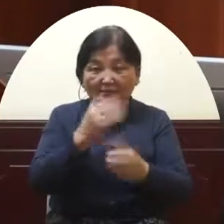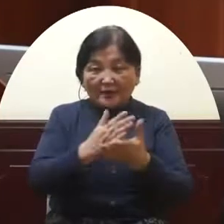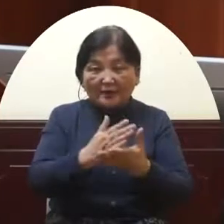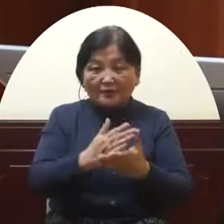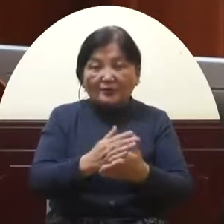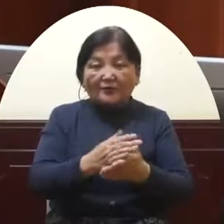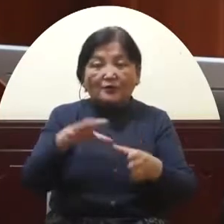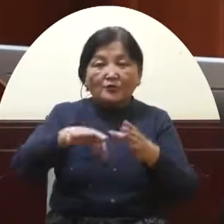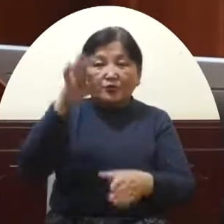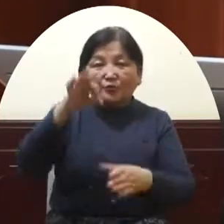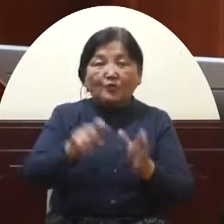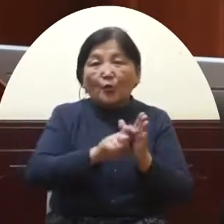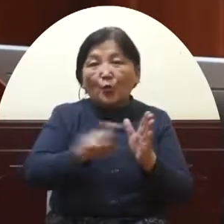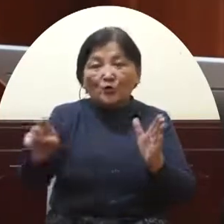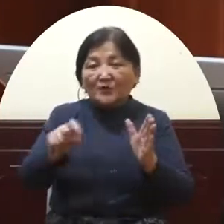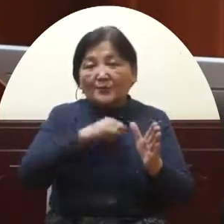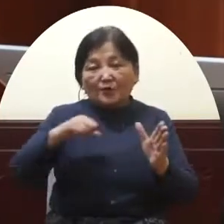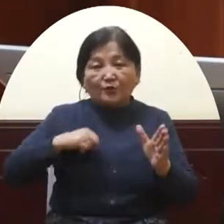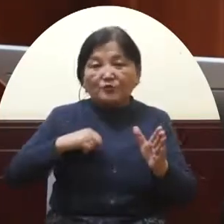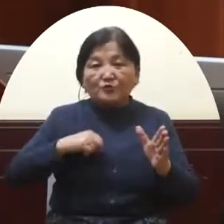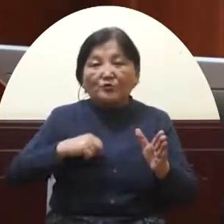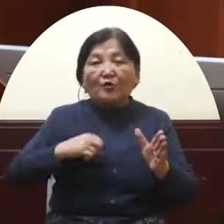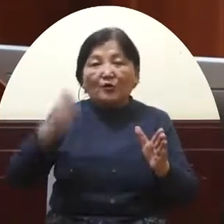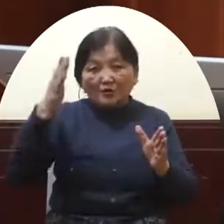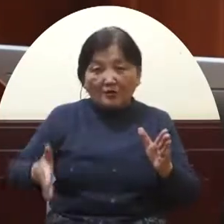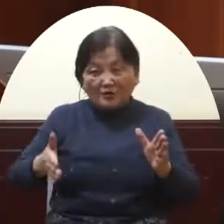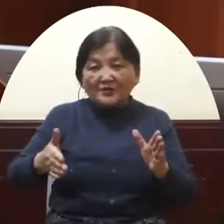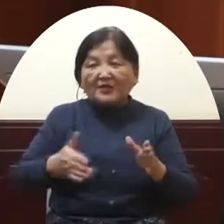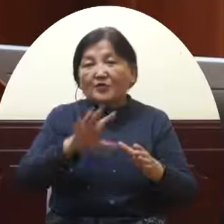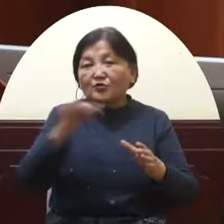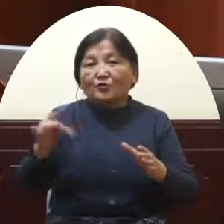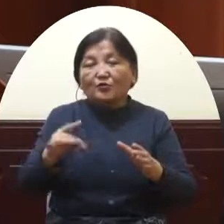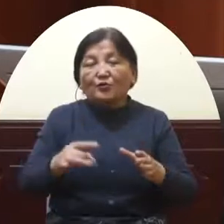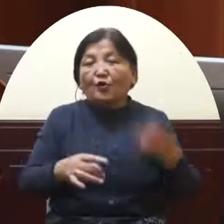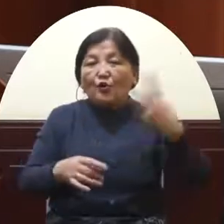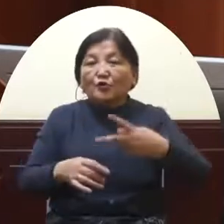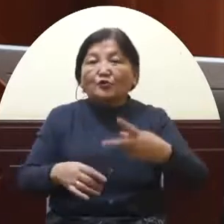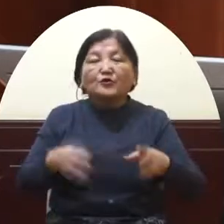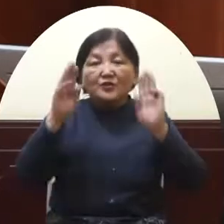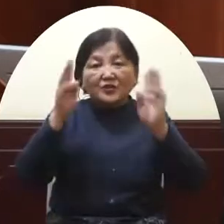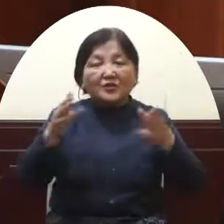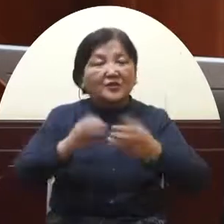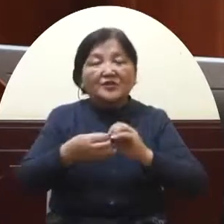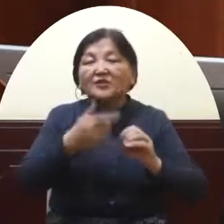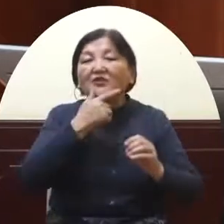сонгуулийн хугацааг л хязгаарлахаас өөрөөр өдөртө шийдэл хийж чадаагүй. Хоёр дахь шийдэл